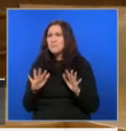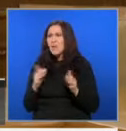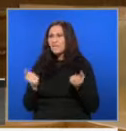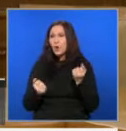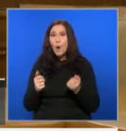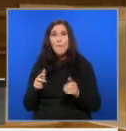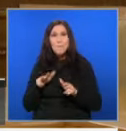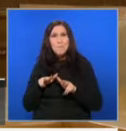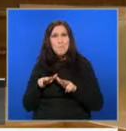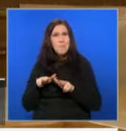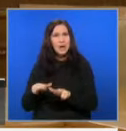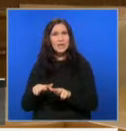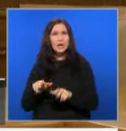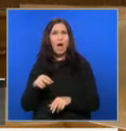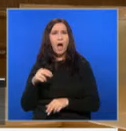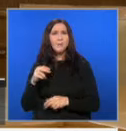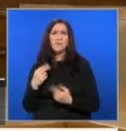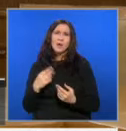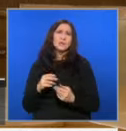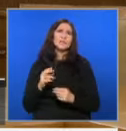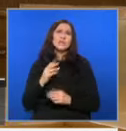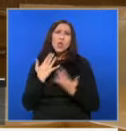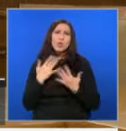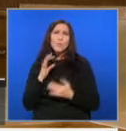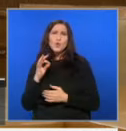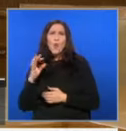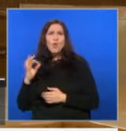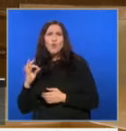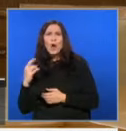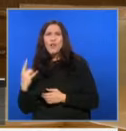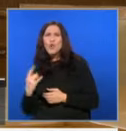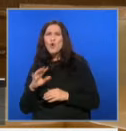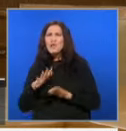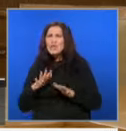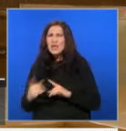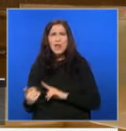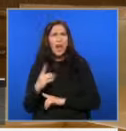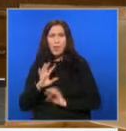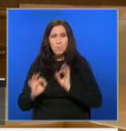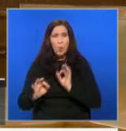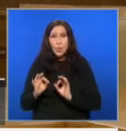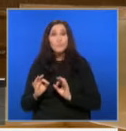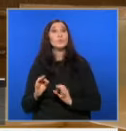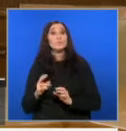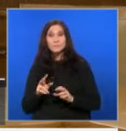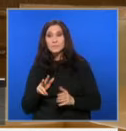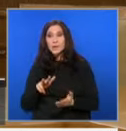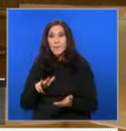с характерен номер 001 или 1000, нещо такова, и я спираше от към